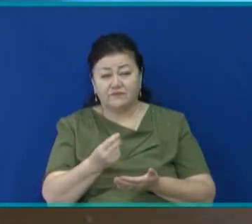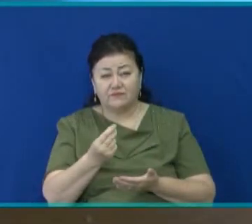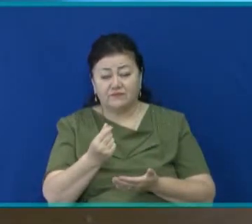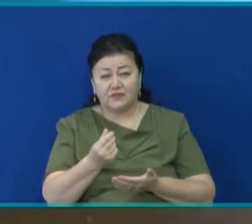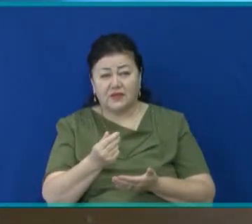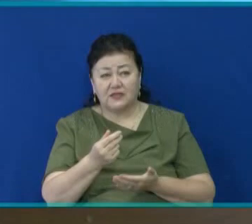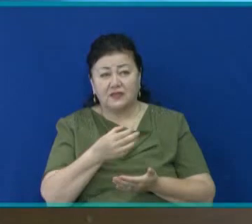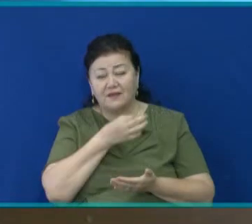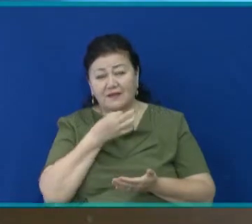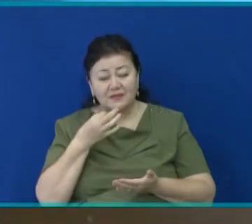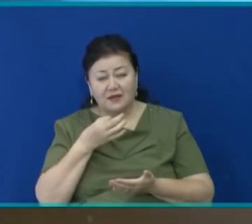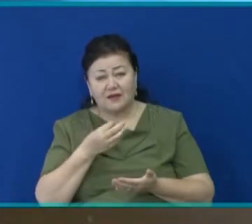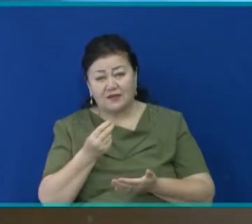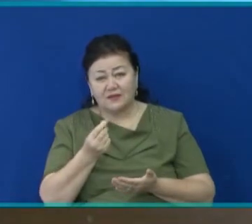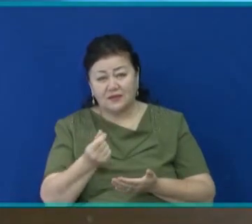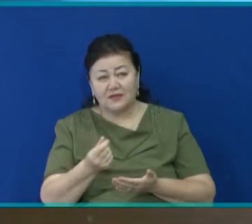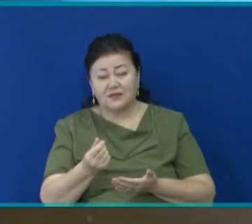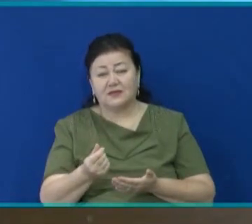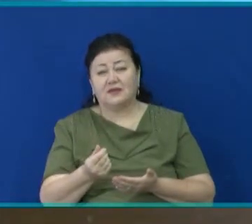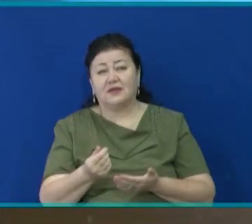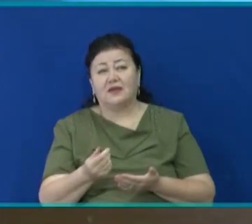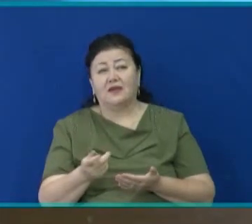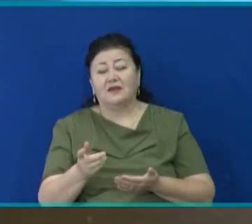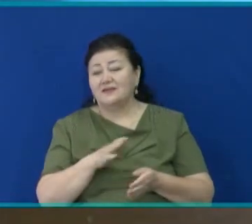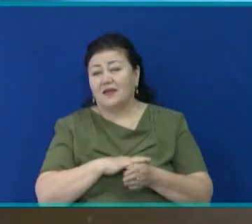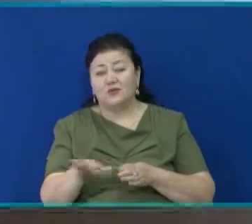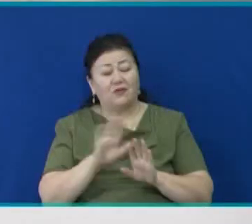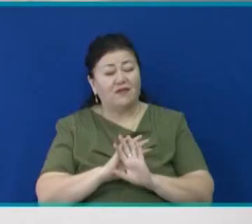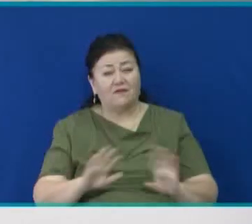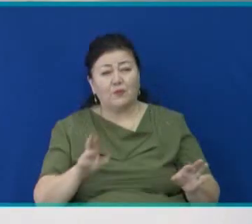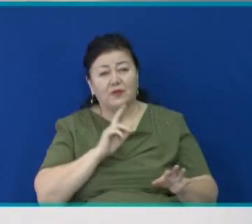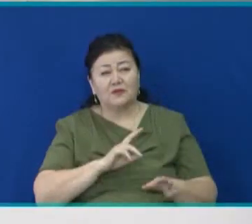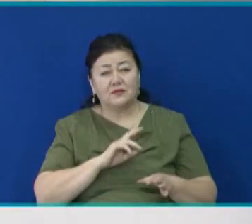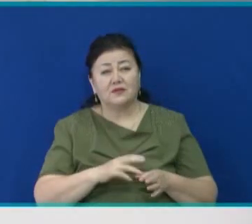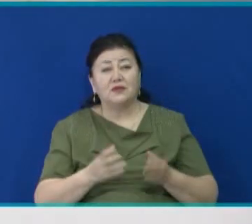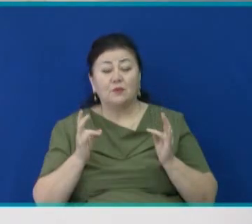за то, что им еще не выполнили, и в конечном итоге становятся жертвами.